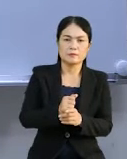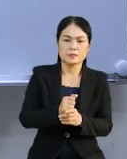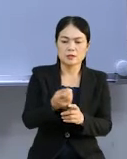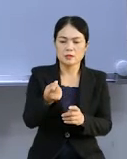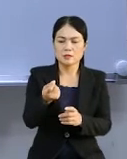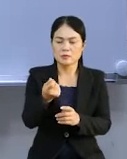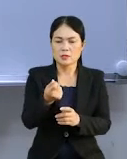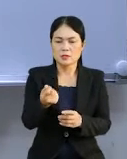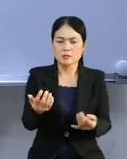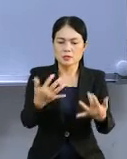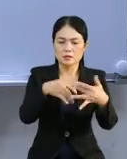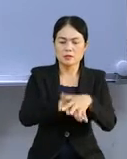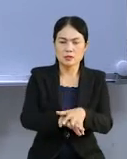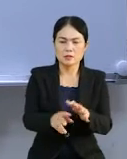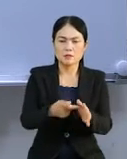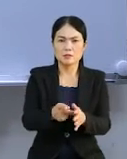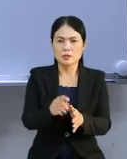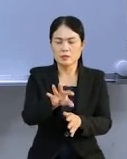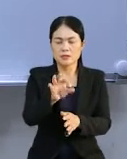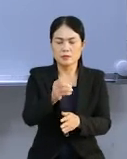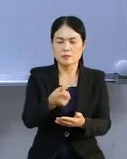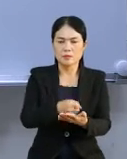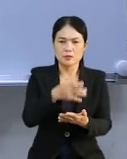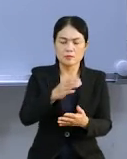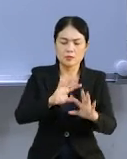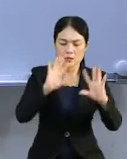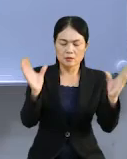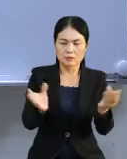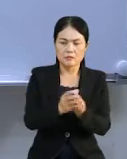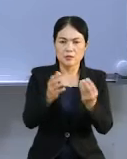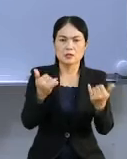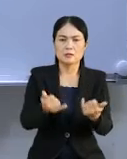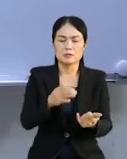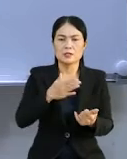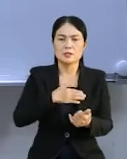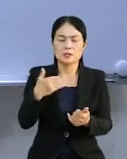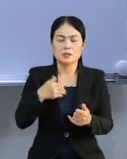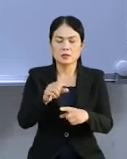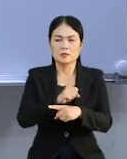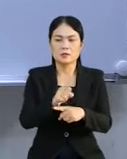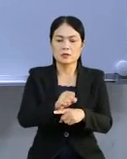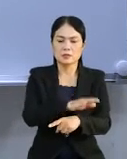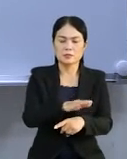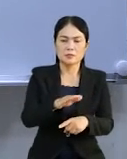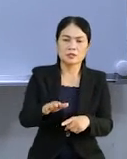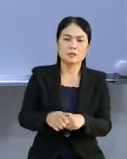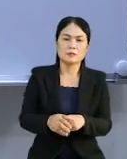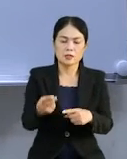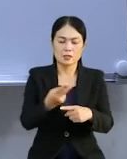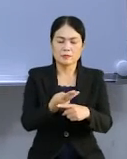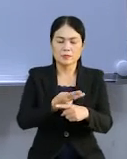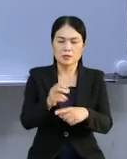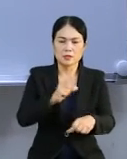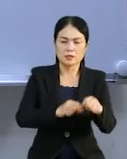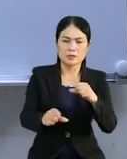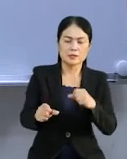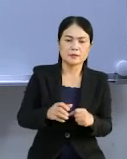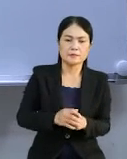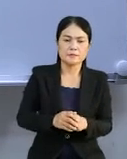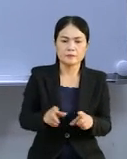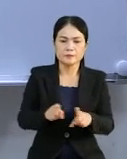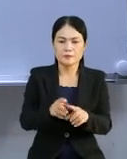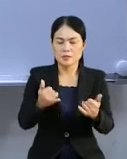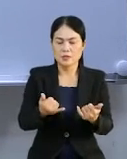đạm prạ tặng ngọt bánh chốt khả nỉa. Đàm bây rộp đầm lầy prạ xà rốc ní. Cứ nẹ khu nâng miên lùm hạt ai con một ạ nụ vọt bằng tò tiệt.